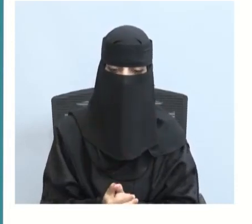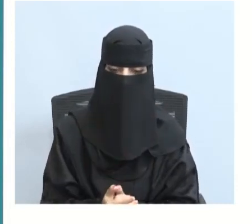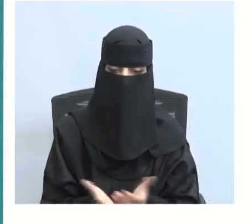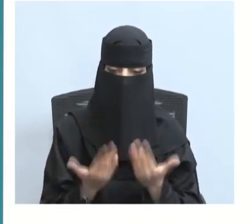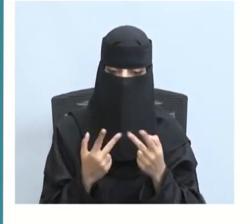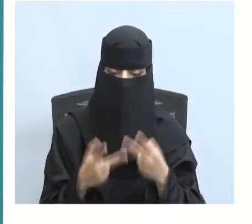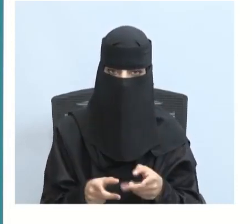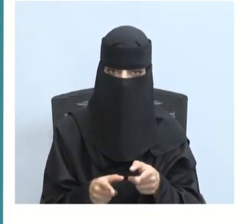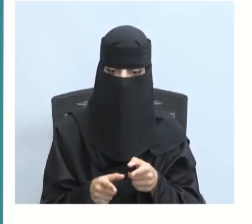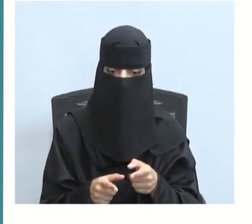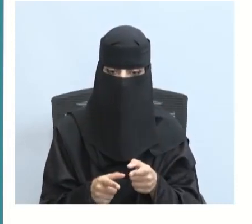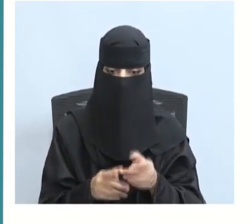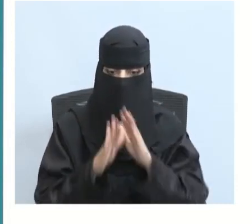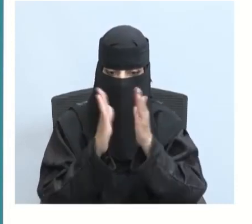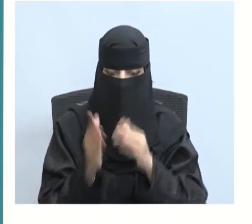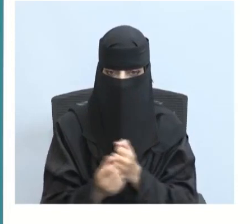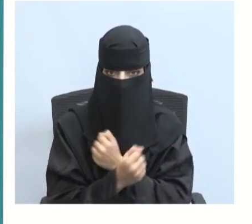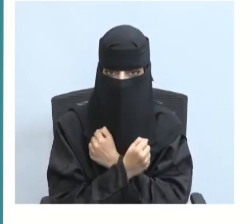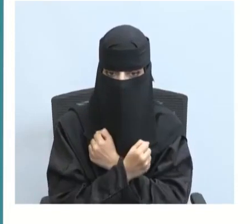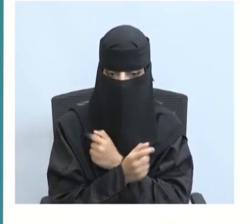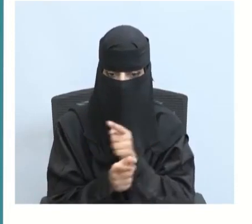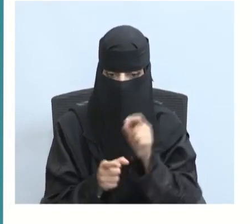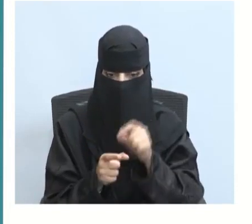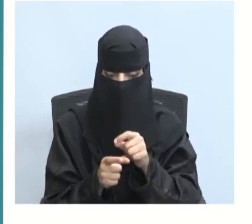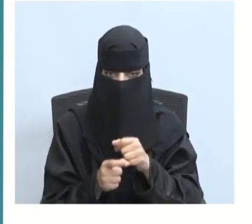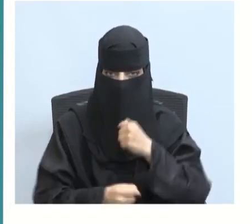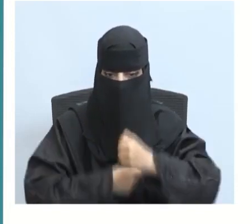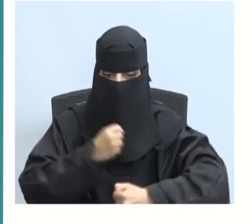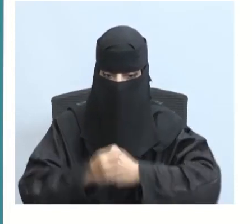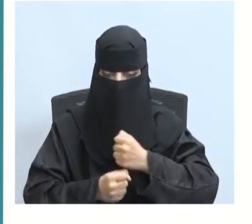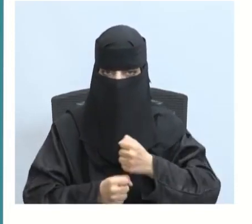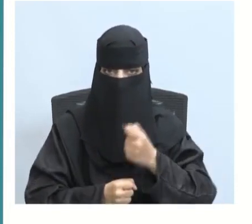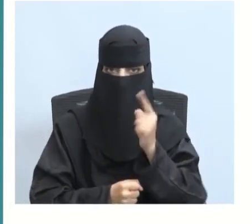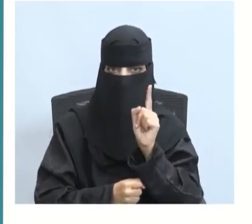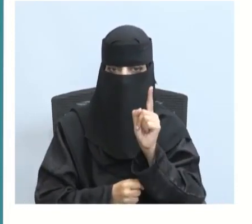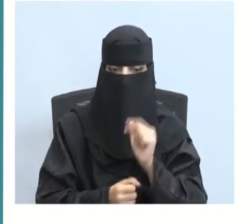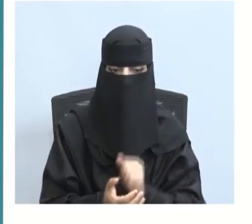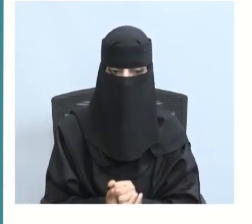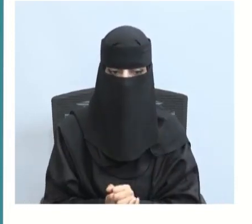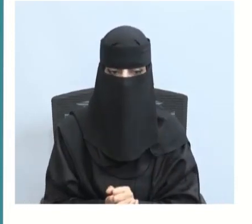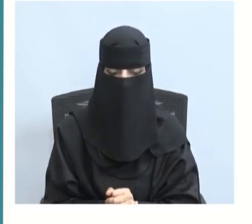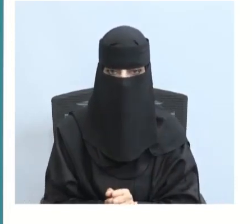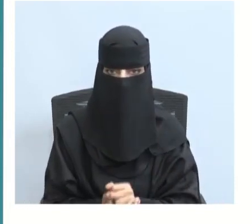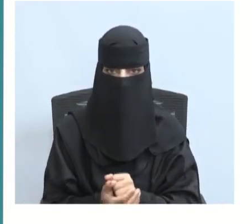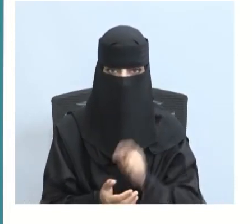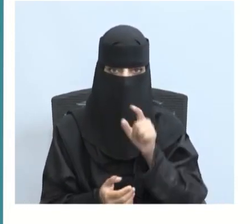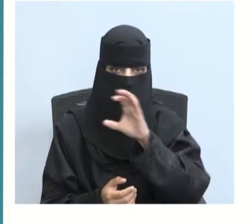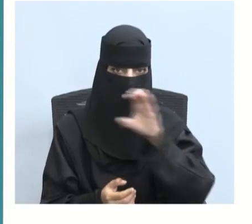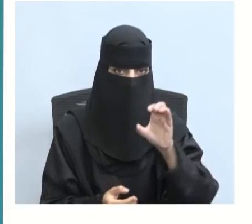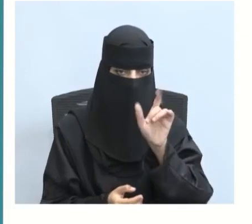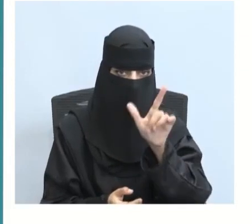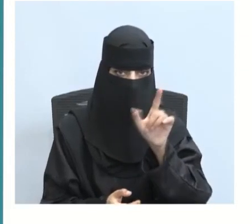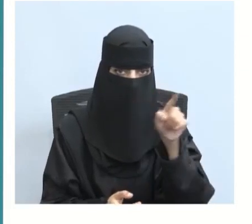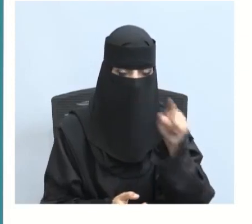اولا للاجسام طاقه في حاله حركتها فقط صحيح ام